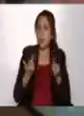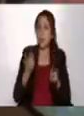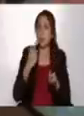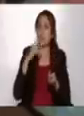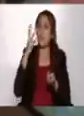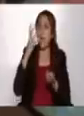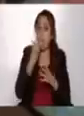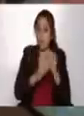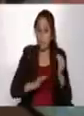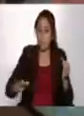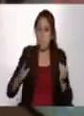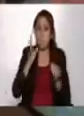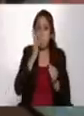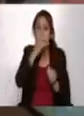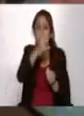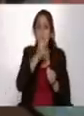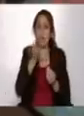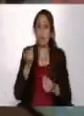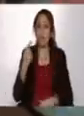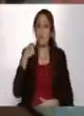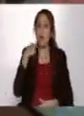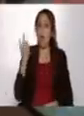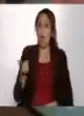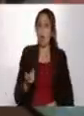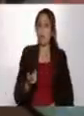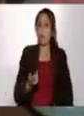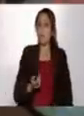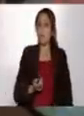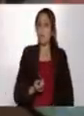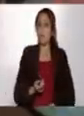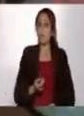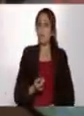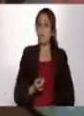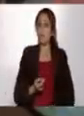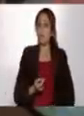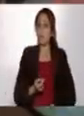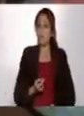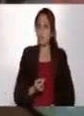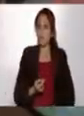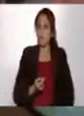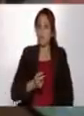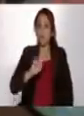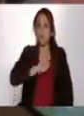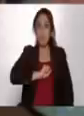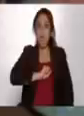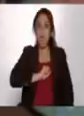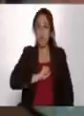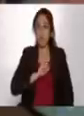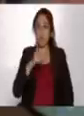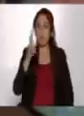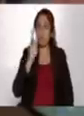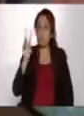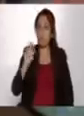وليه عيالك وليه مراتك؟ ليه؟ ليه يا ابني؟ وخدت له وخدت من نوع شفقه